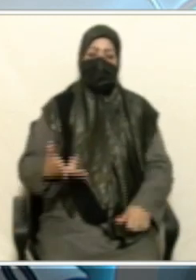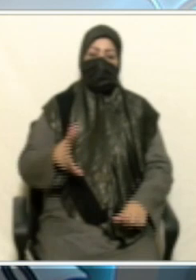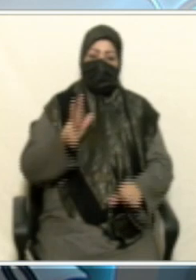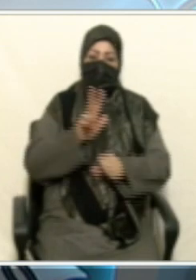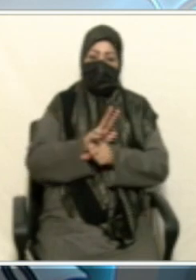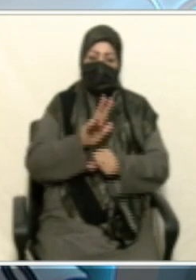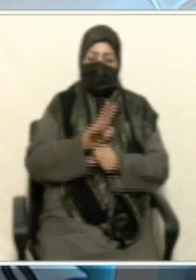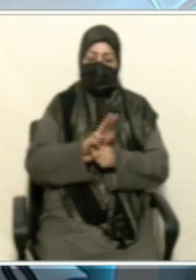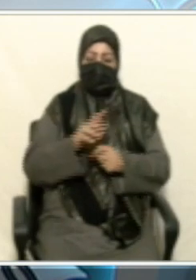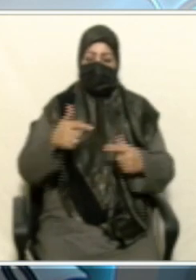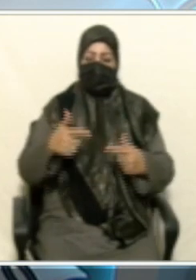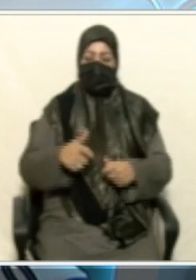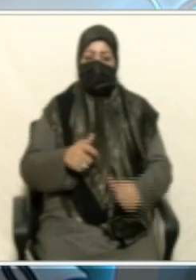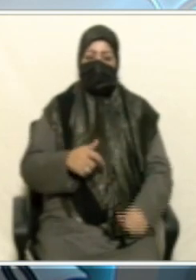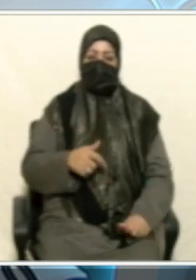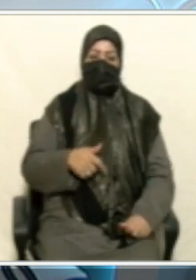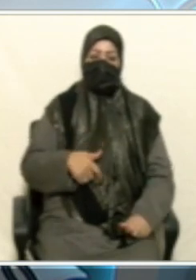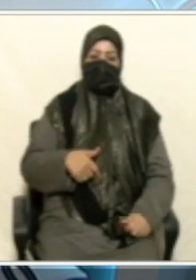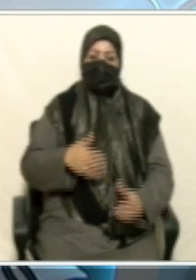تسقطها المرأة.